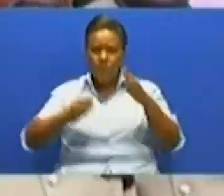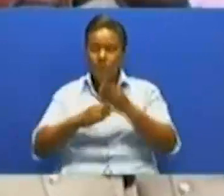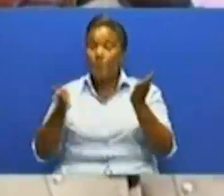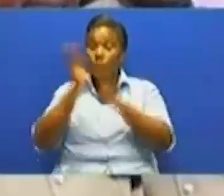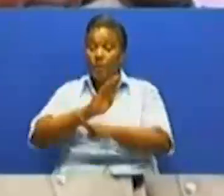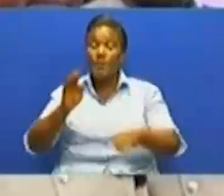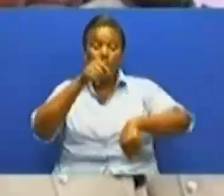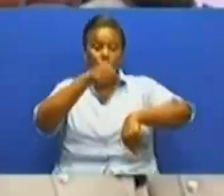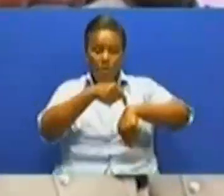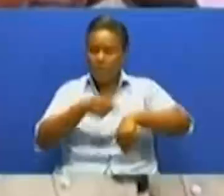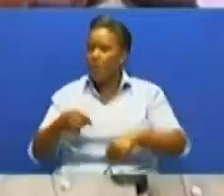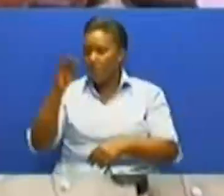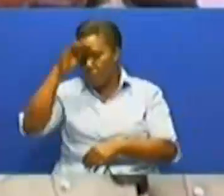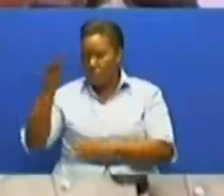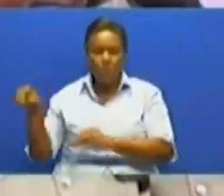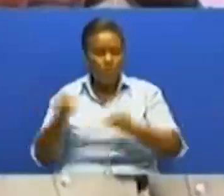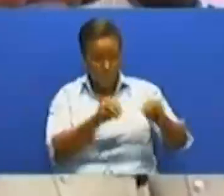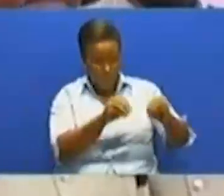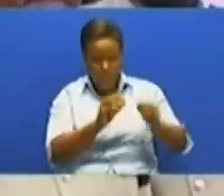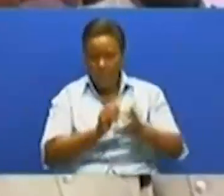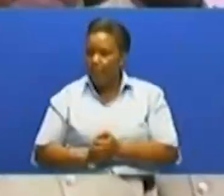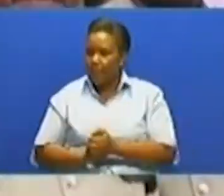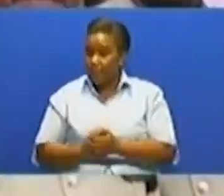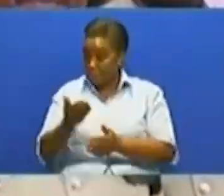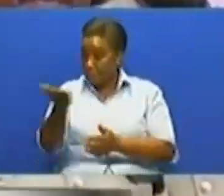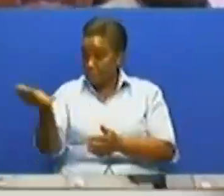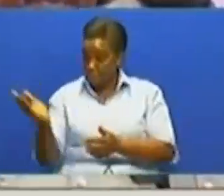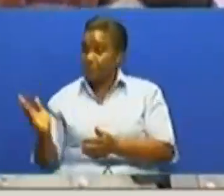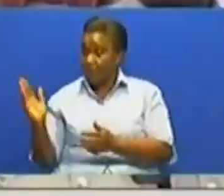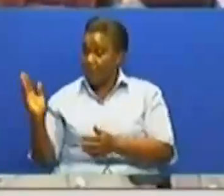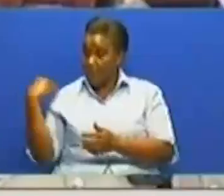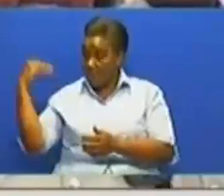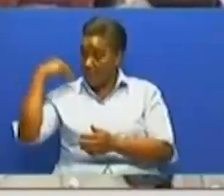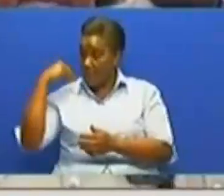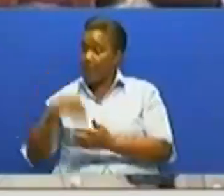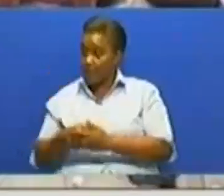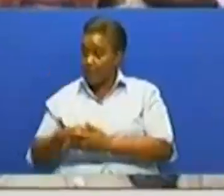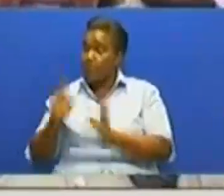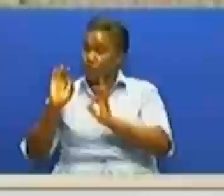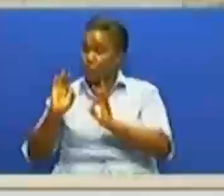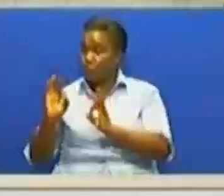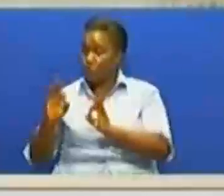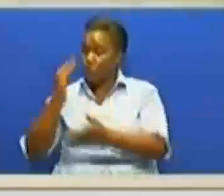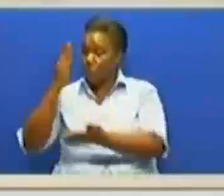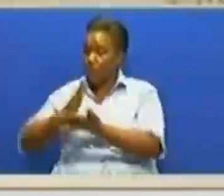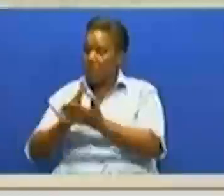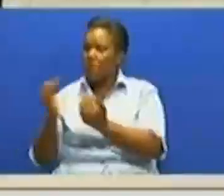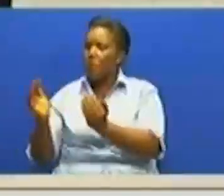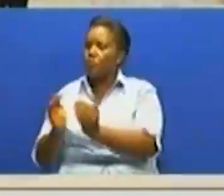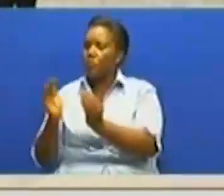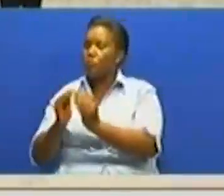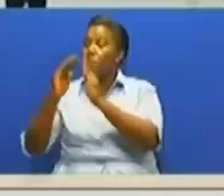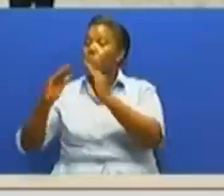na askari wanaingia. Kwa hiyo jambo la msingi sana makamanda ni kuhakikisha kwamba tunazitunza hizi nyumba.